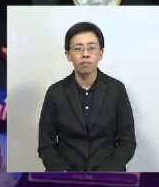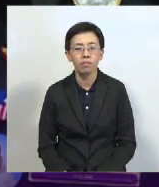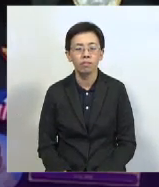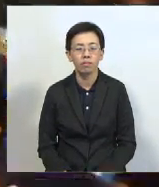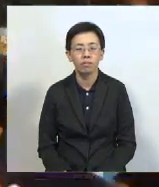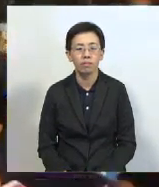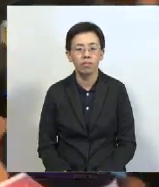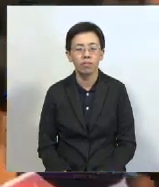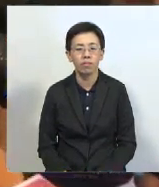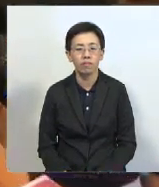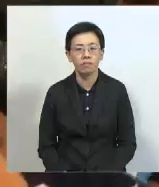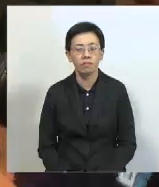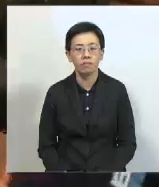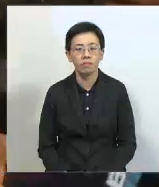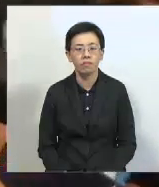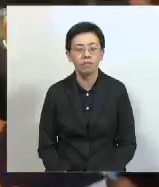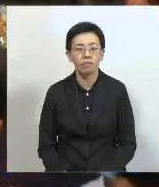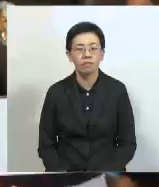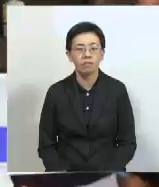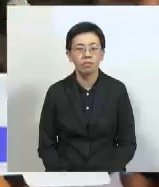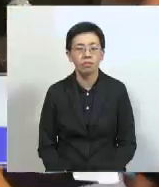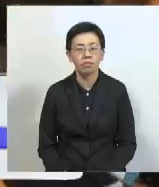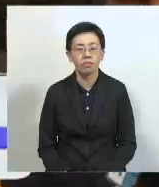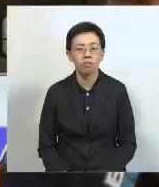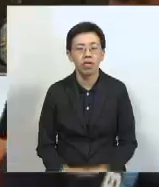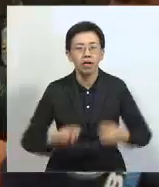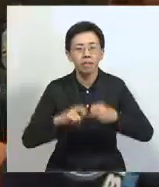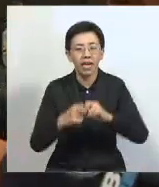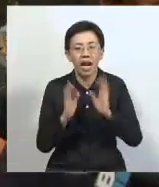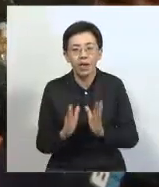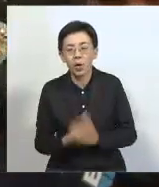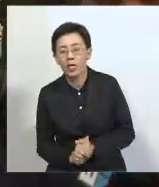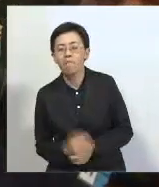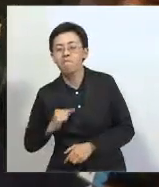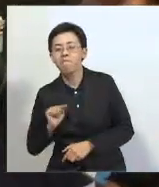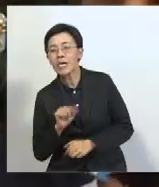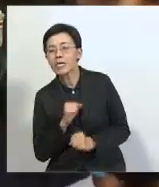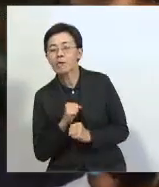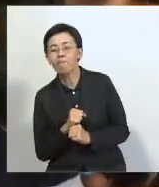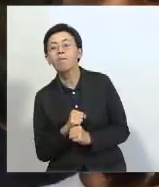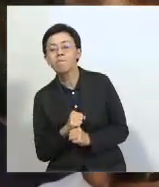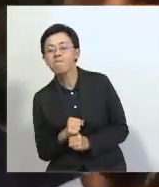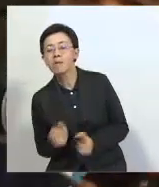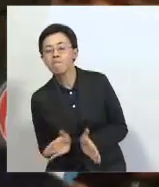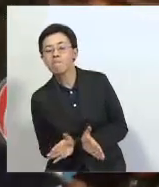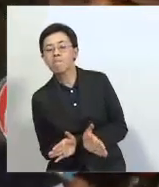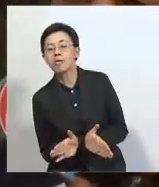ไครซิสเนี่ยมันคือวิกฤตการณ์ที่มีคนบางคนอยู่เบื้องหลังนะครับไม่ออกม